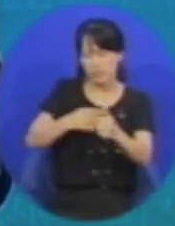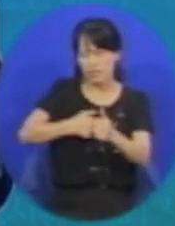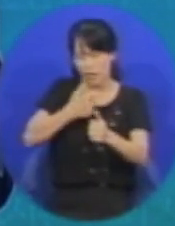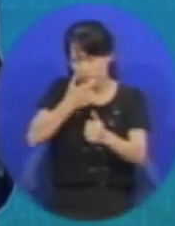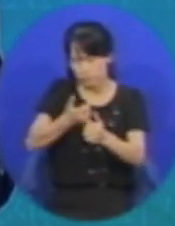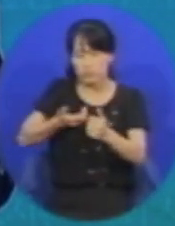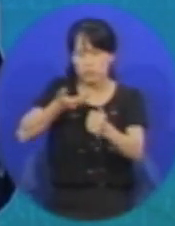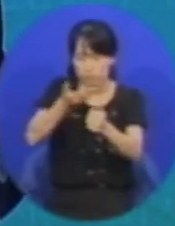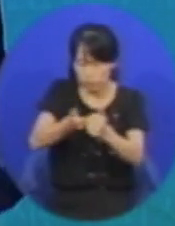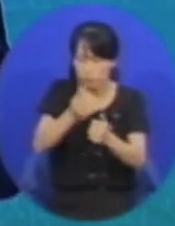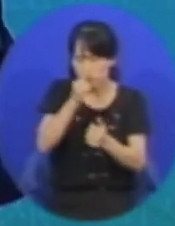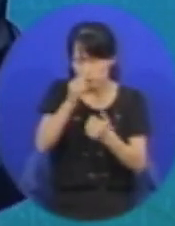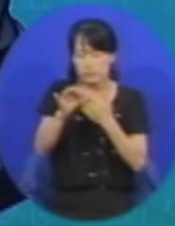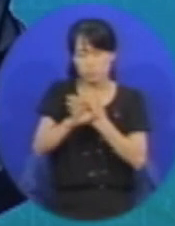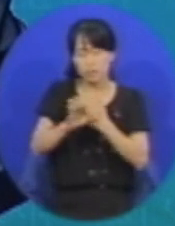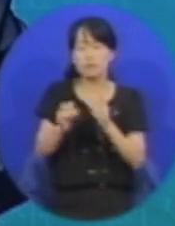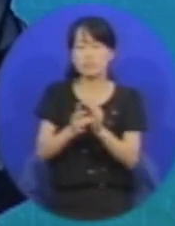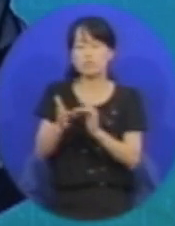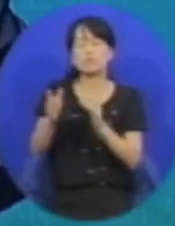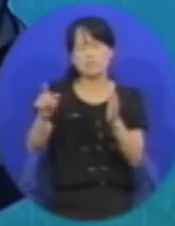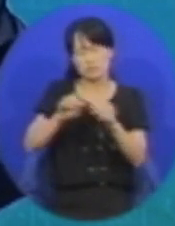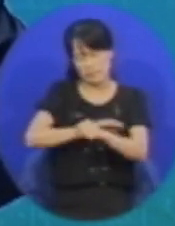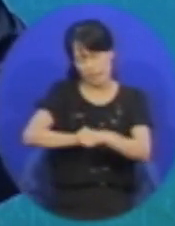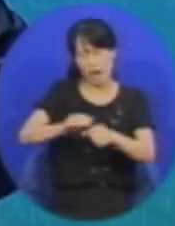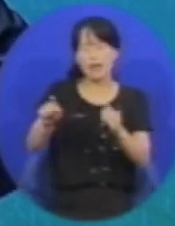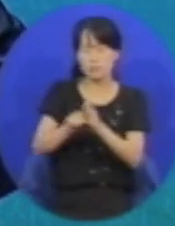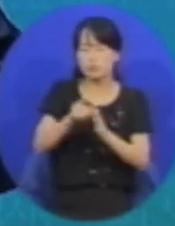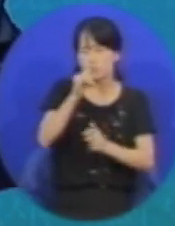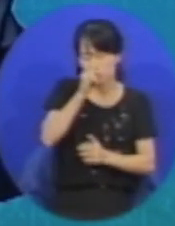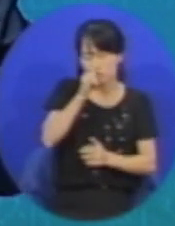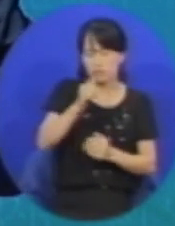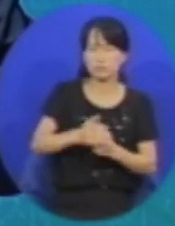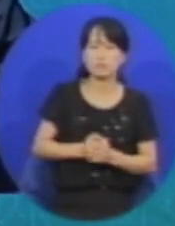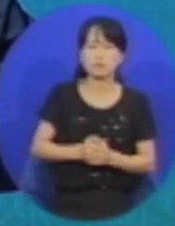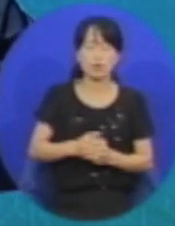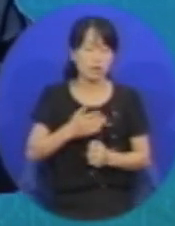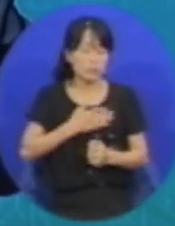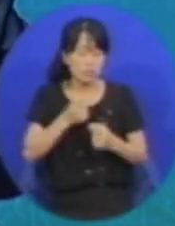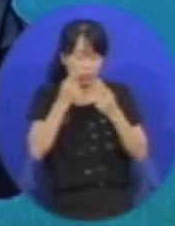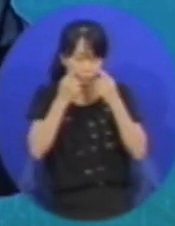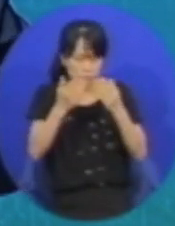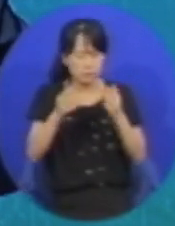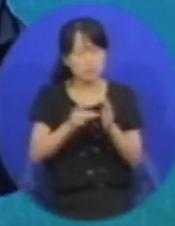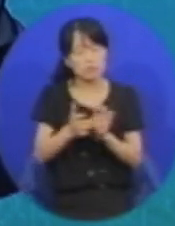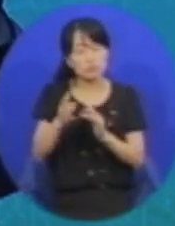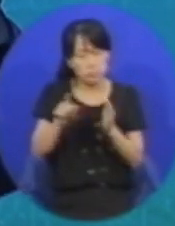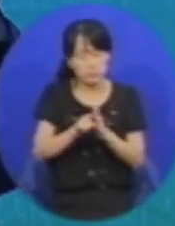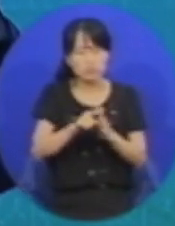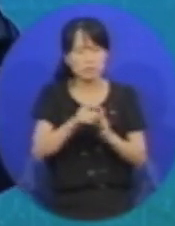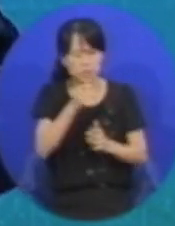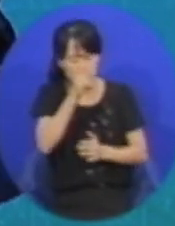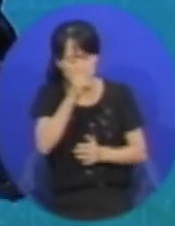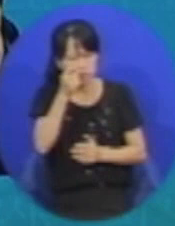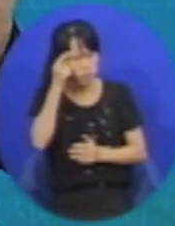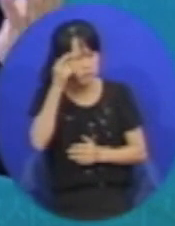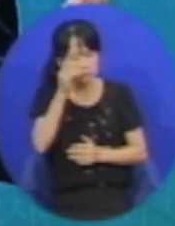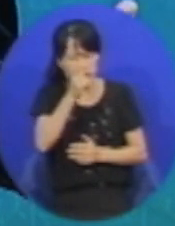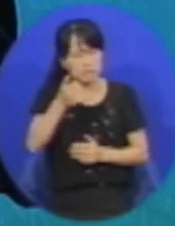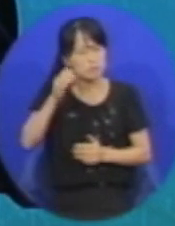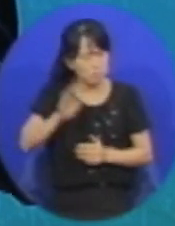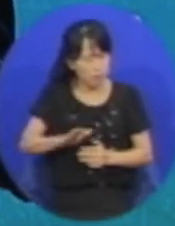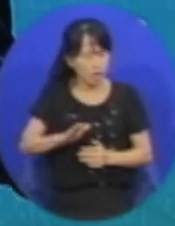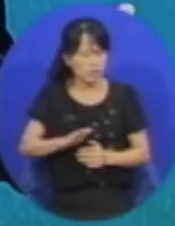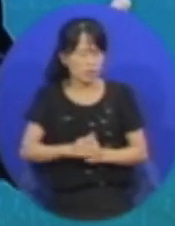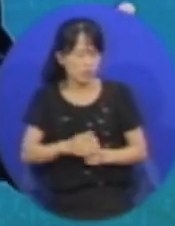되고 있다면 예수 잘 믿고 있는 거고, 내가 분명히 예수를 믿고 있다고는 생각하지만 전혀 내